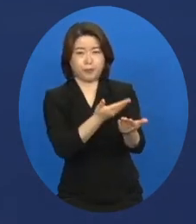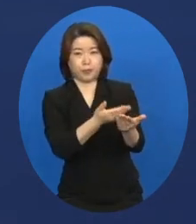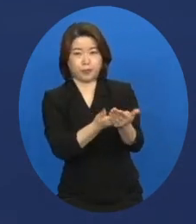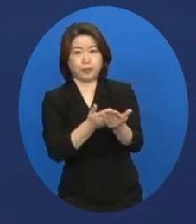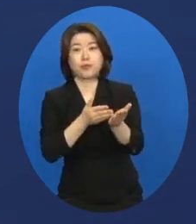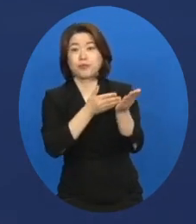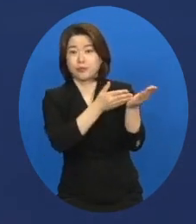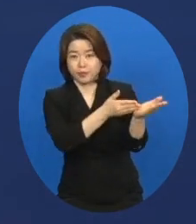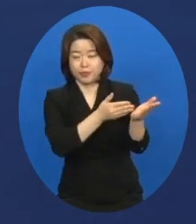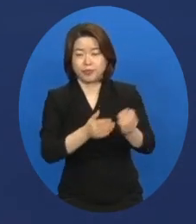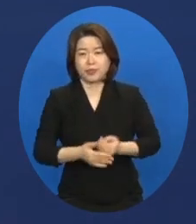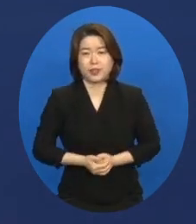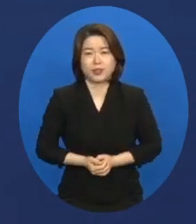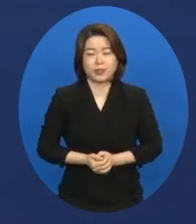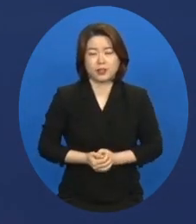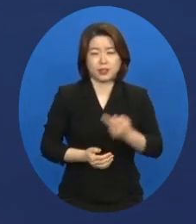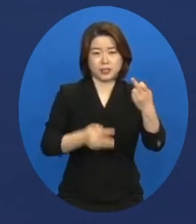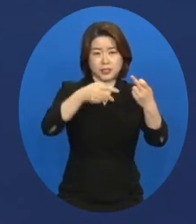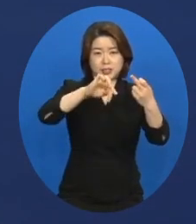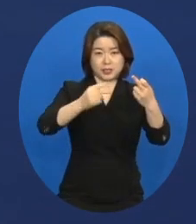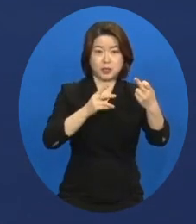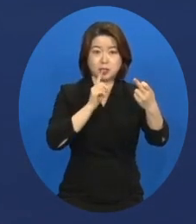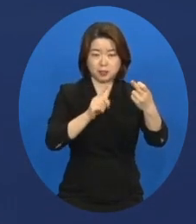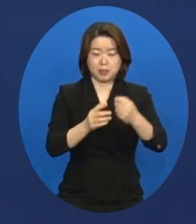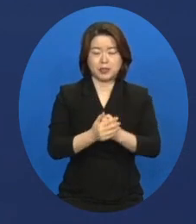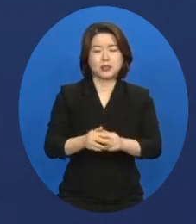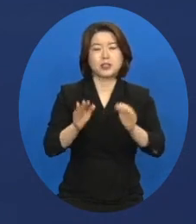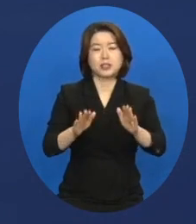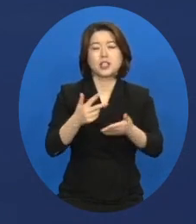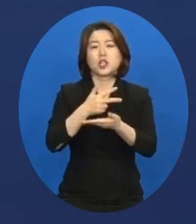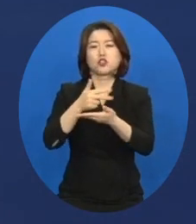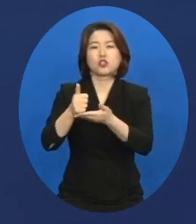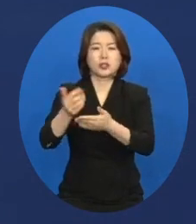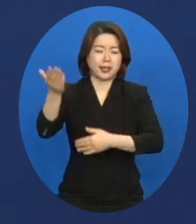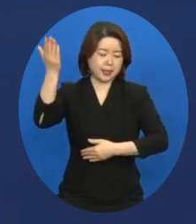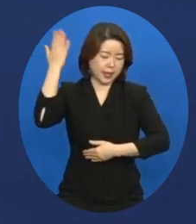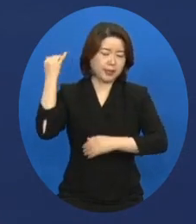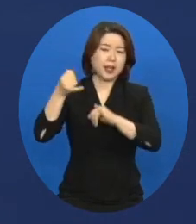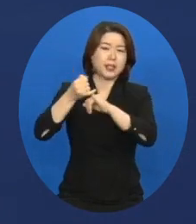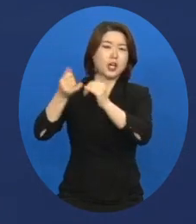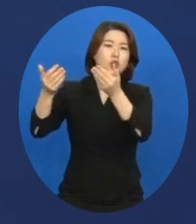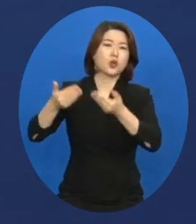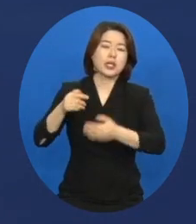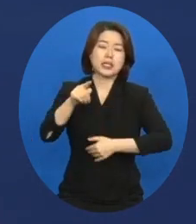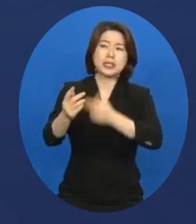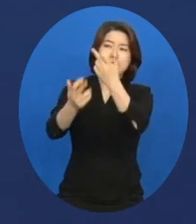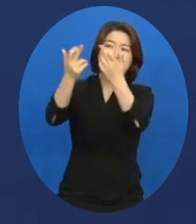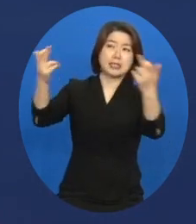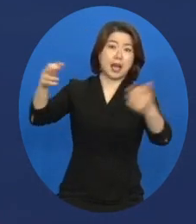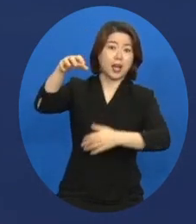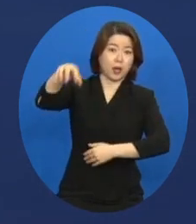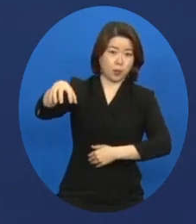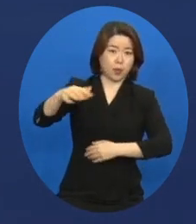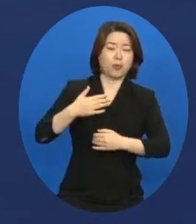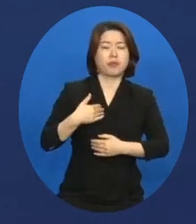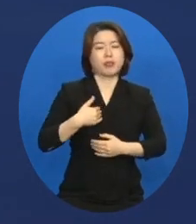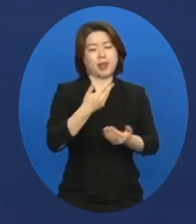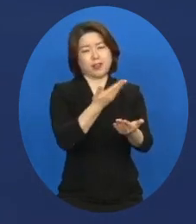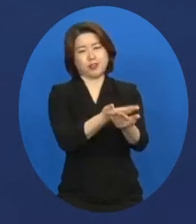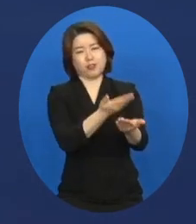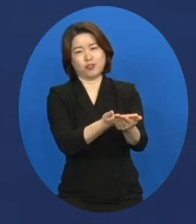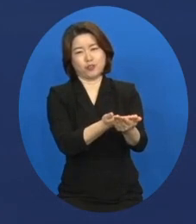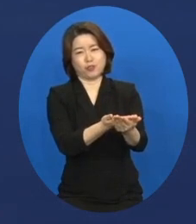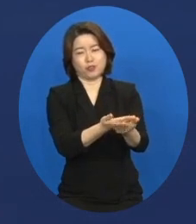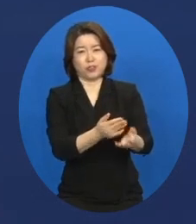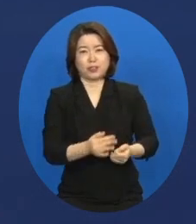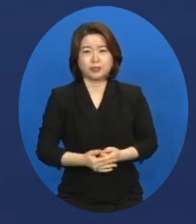됩니다. 12절 말씀에 이제 주님께서 그날 약속하신 이 산간 지방을 나에게 주십시오.